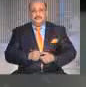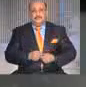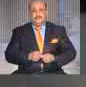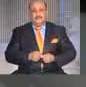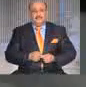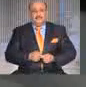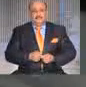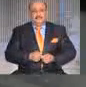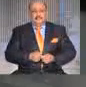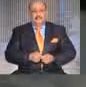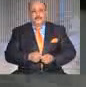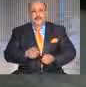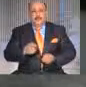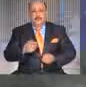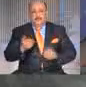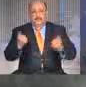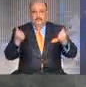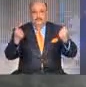قواعد السلامة المرورية.